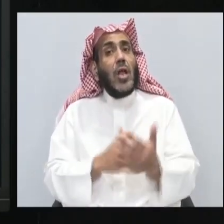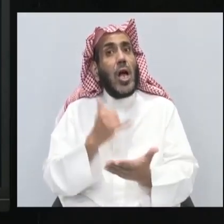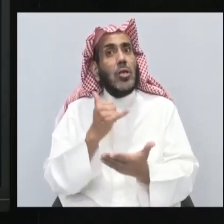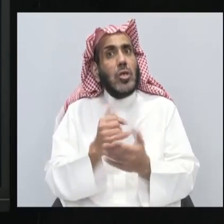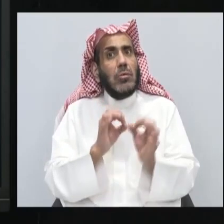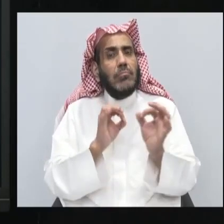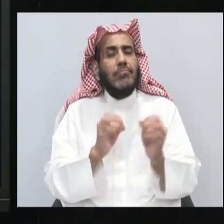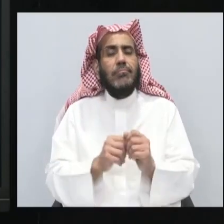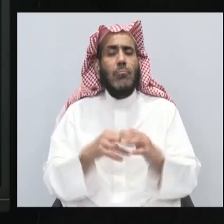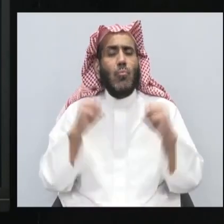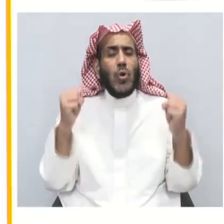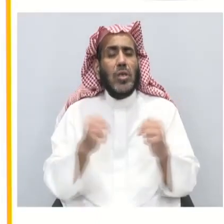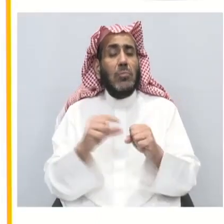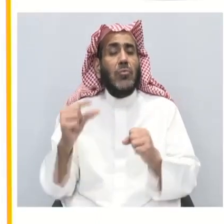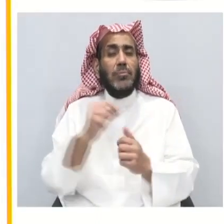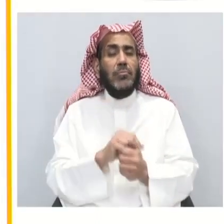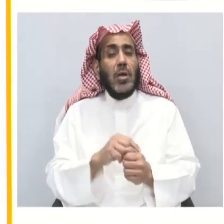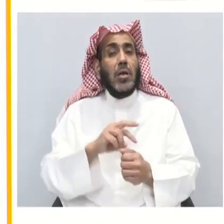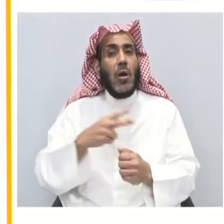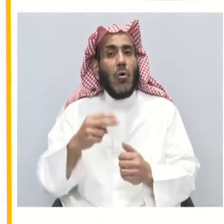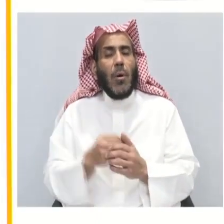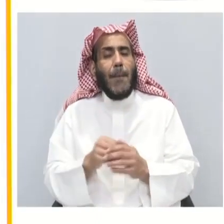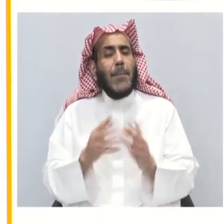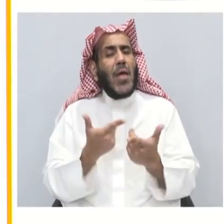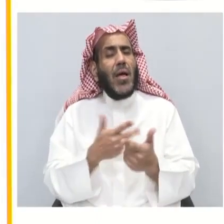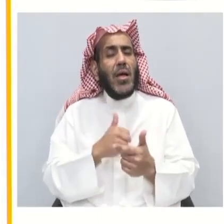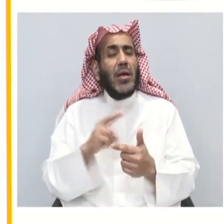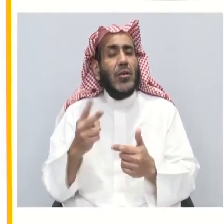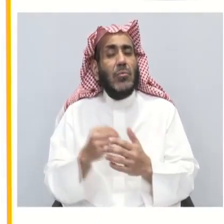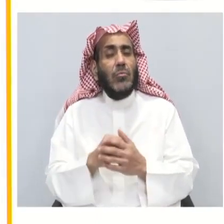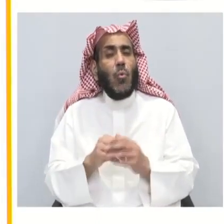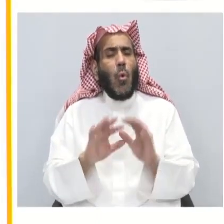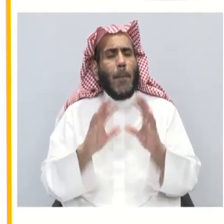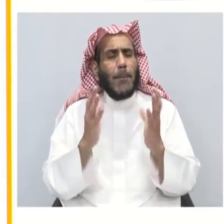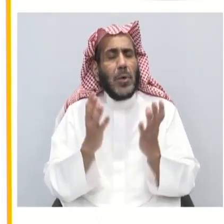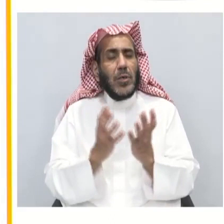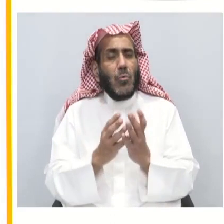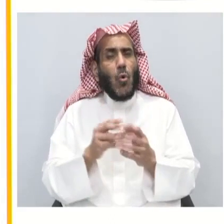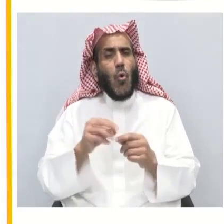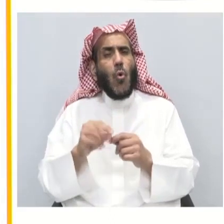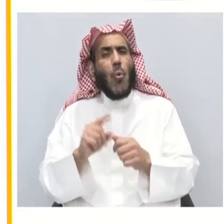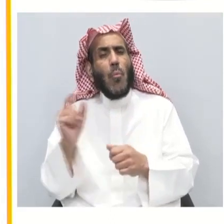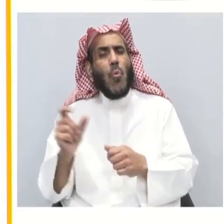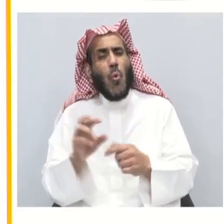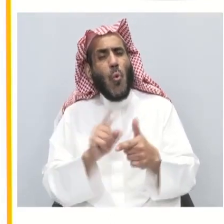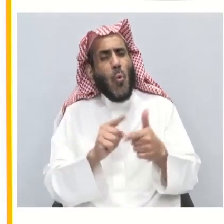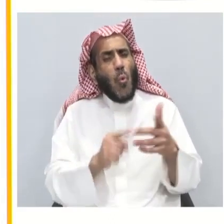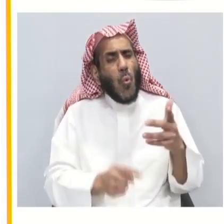مراجعة المفردات. النوع، ماذا يعني النوع؟ هو مجموعة من الأفراد لها صفات